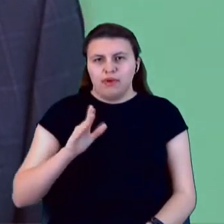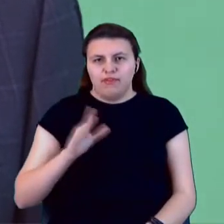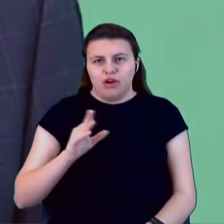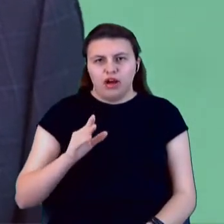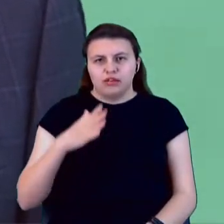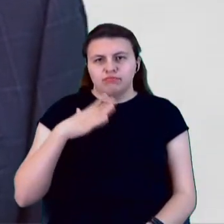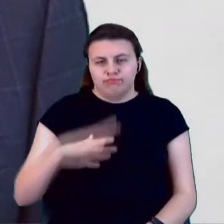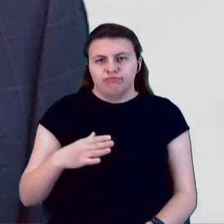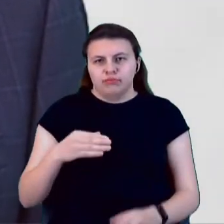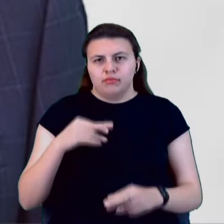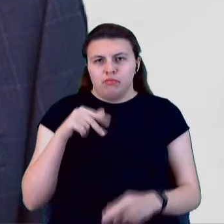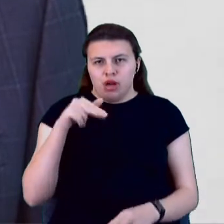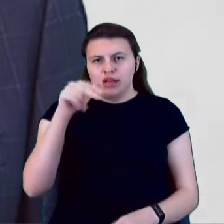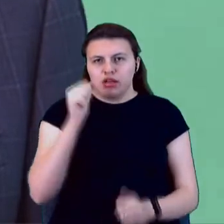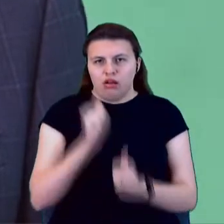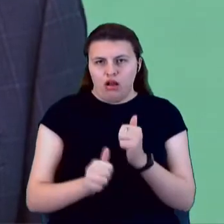каждому